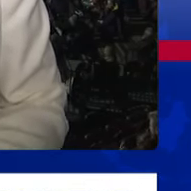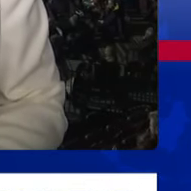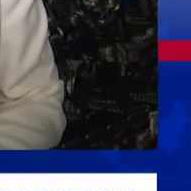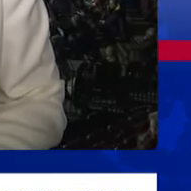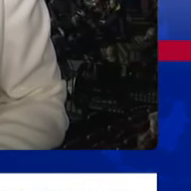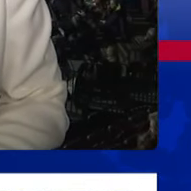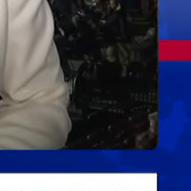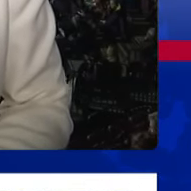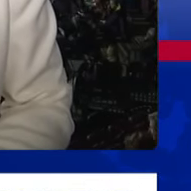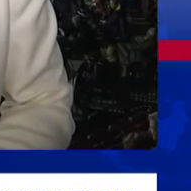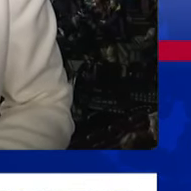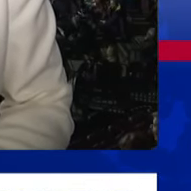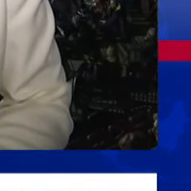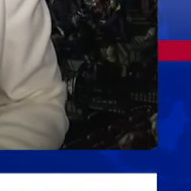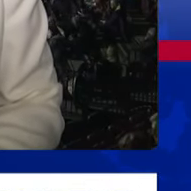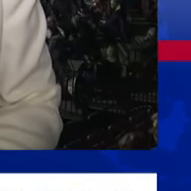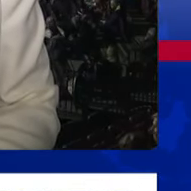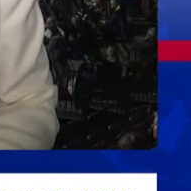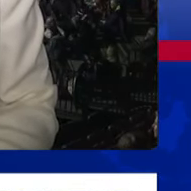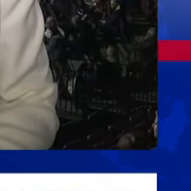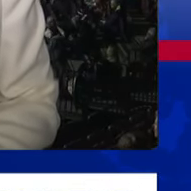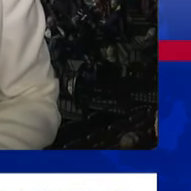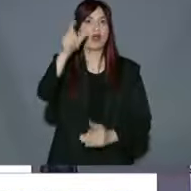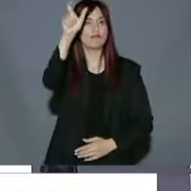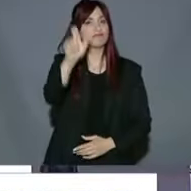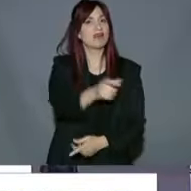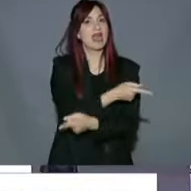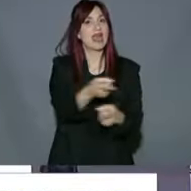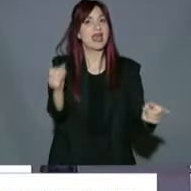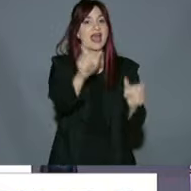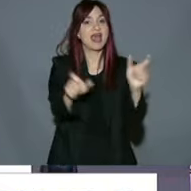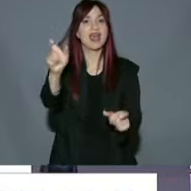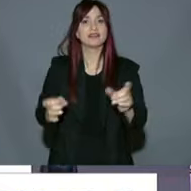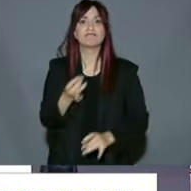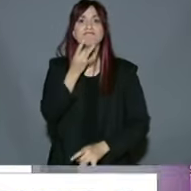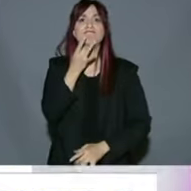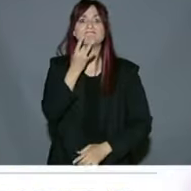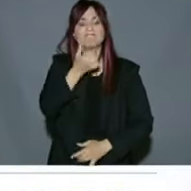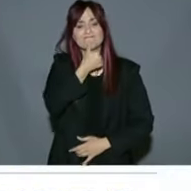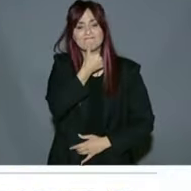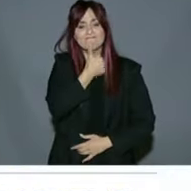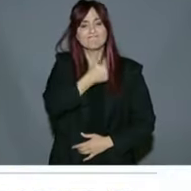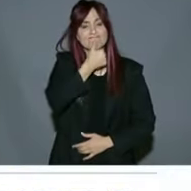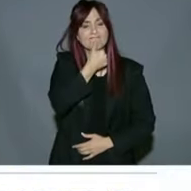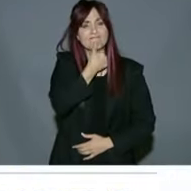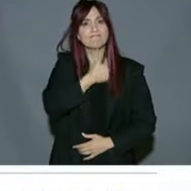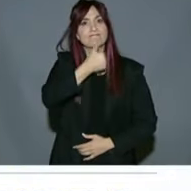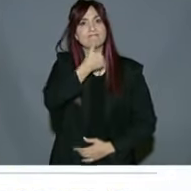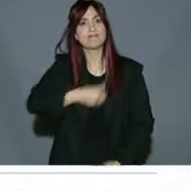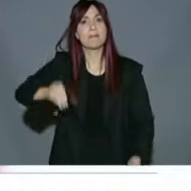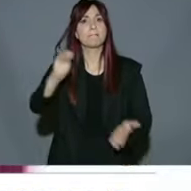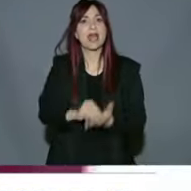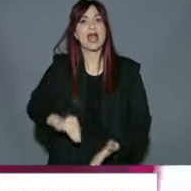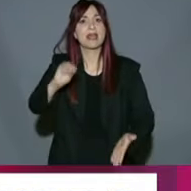εσωκομματικών εκλογών στον ΣΥΡΙΖΑ και επιστρέφουμε σε σένα, Δέσποινα. Κάντε την καρδιά σας πέτρα, κάντε ένα κουράγιο ακόμα και δώστε